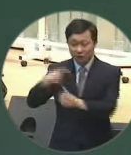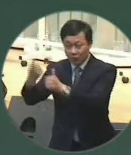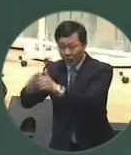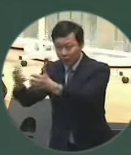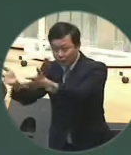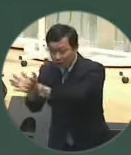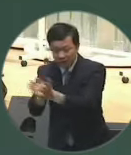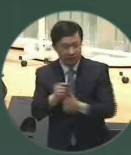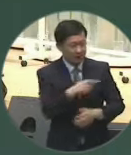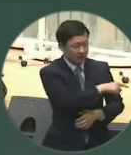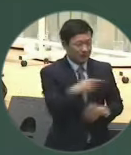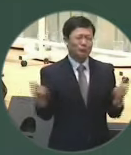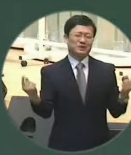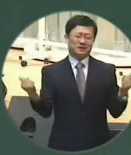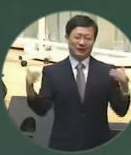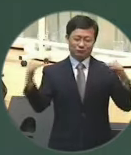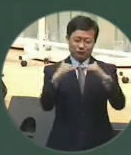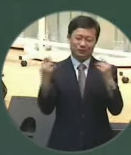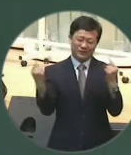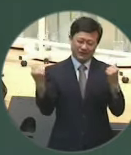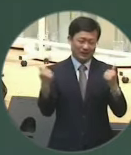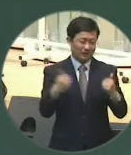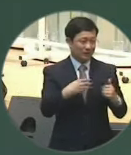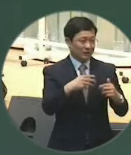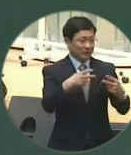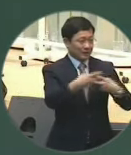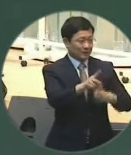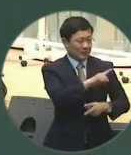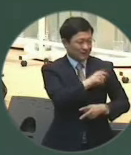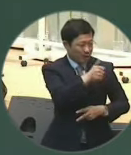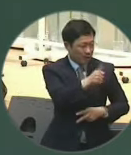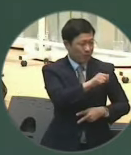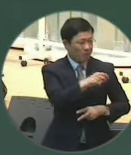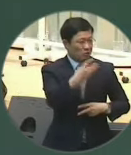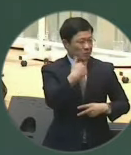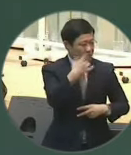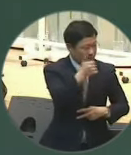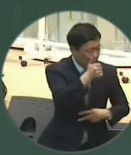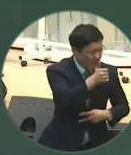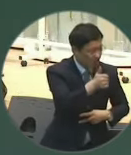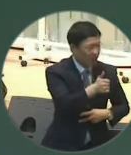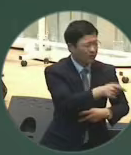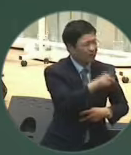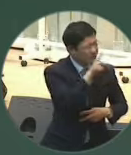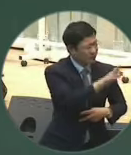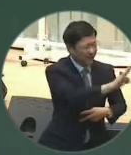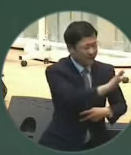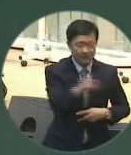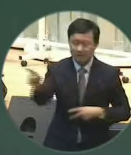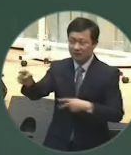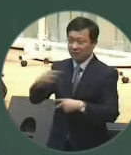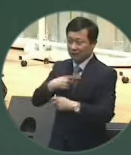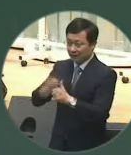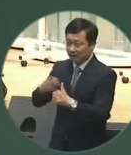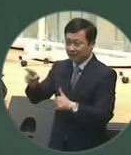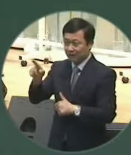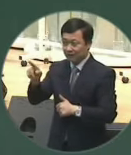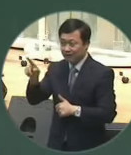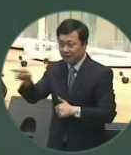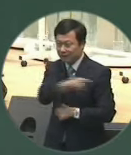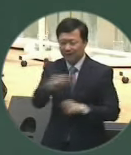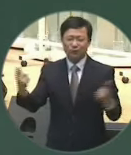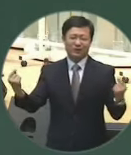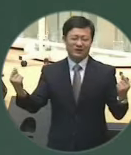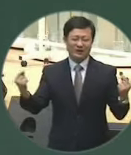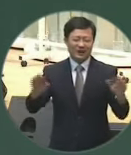거나. 수준 비슷한 거예요, 그건. And if you misunderstand 그렇죠? that way, then you're actually at the same level of these other people who think that I'm criticizing